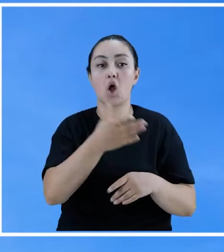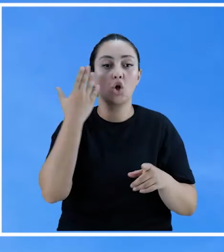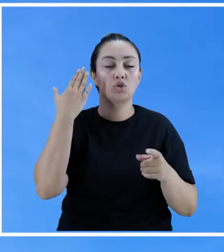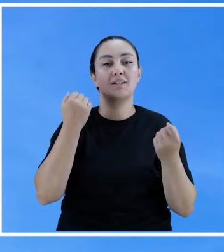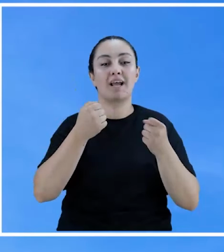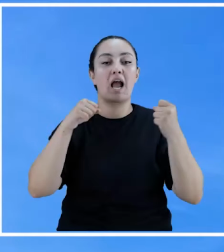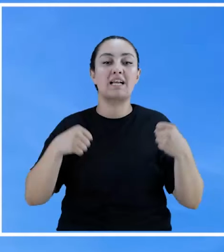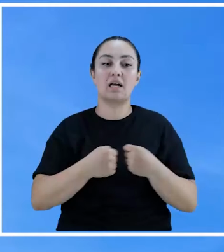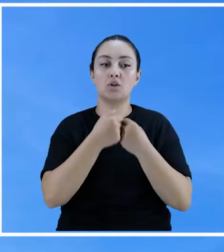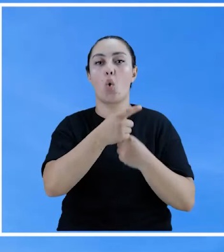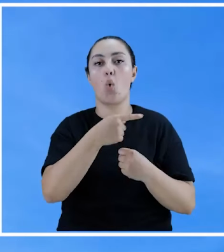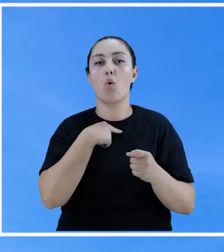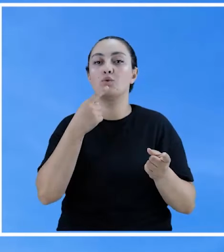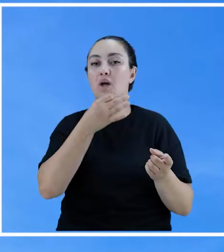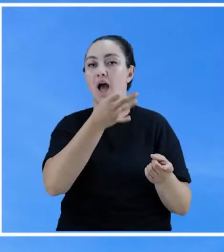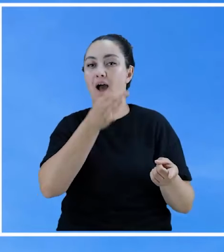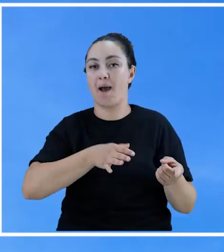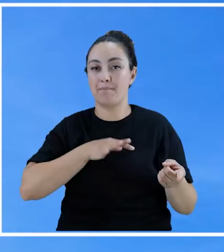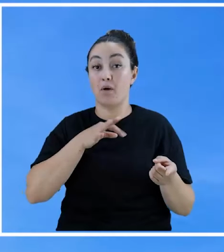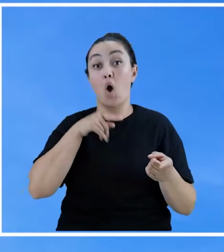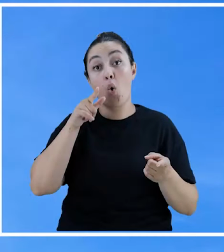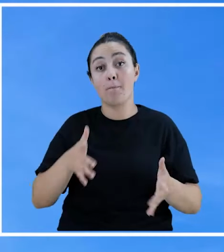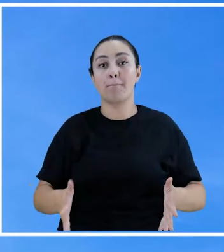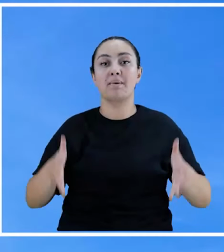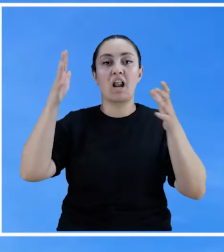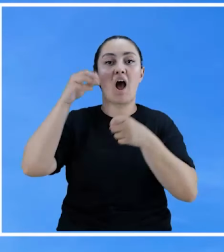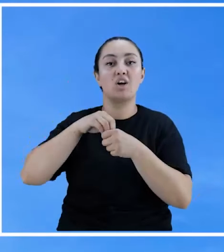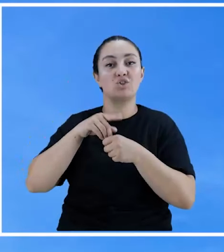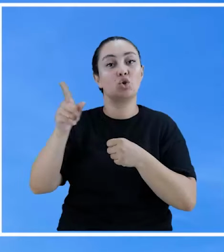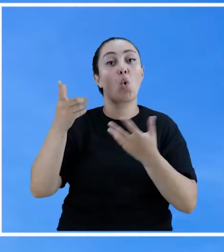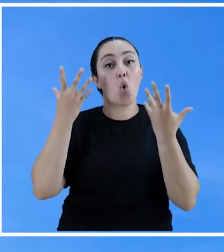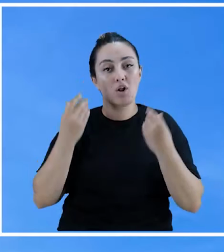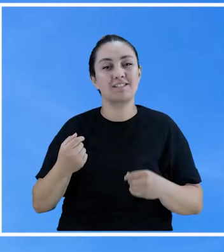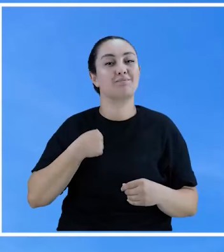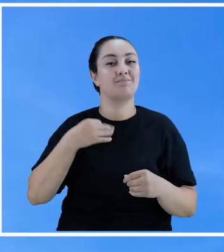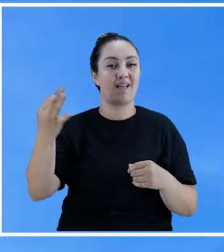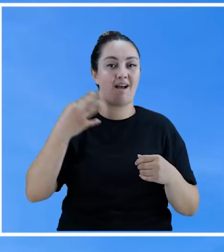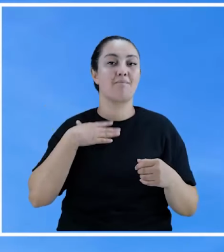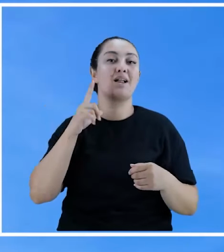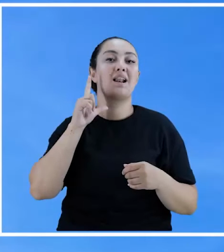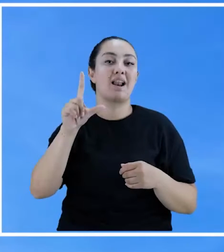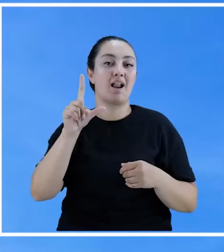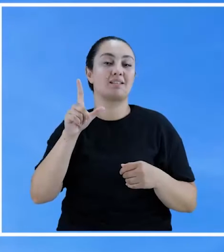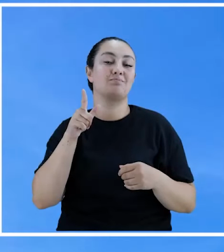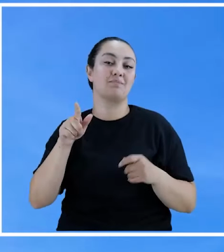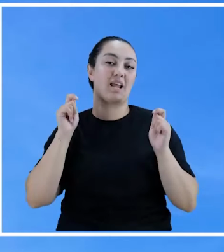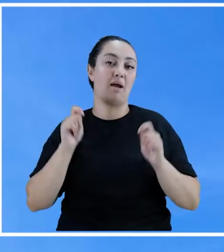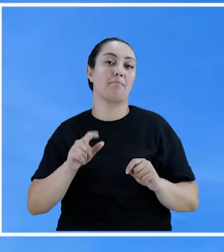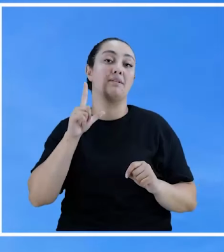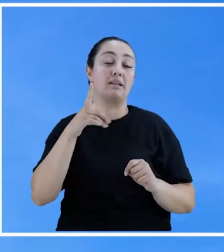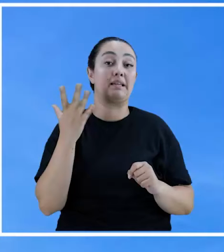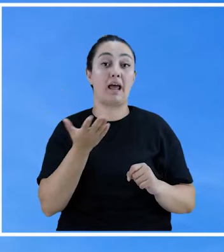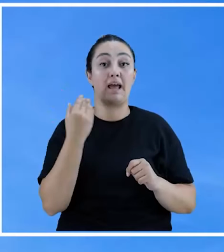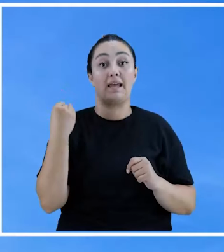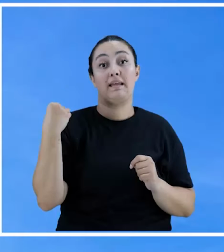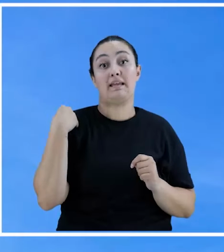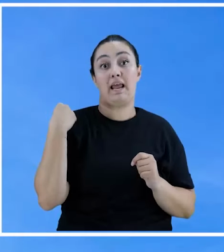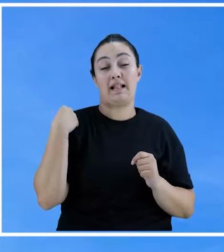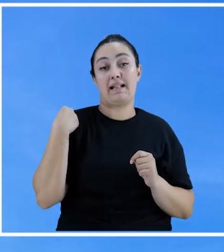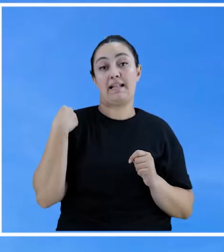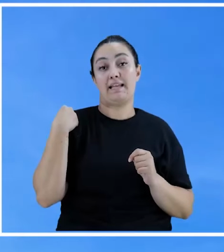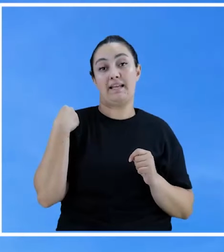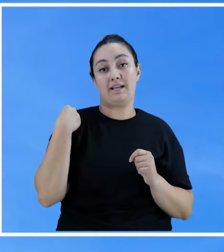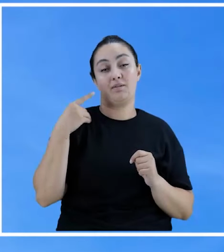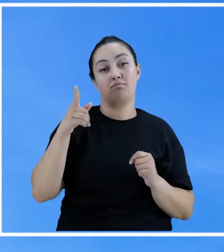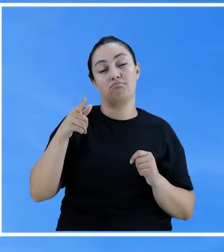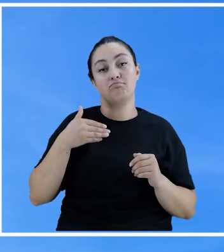mı bu araba? Bize söylüyor. Aynı şeyi ben binalar için de olsa çok iyi olabileceğini düşünüyorum. Ya bir yapı mı alacaksın? İşte daha